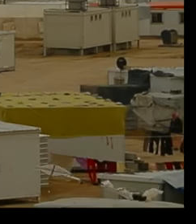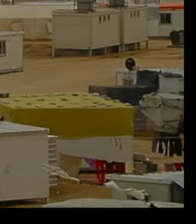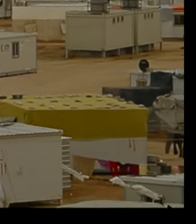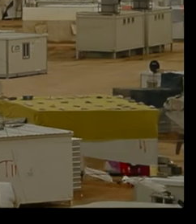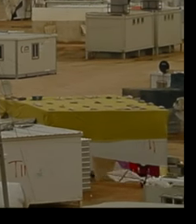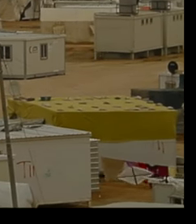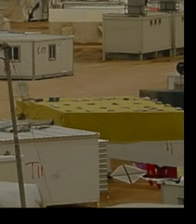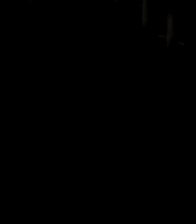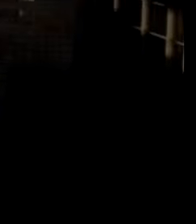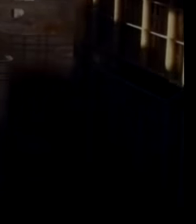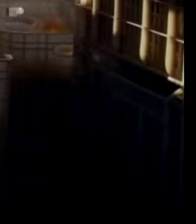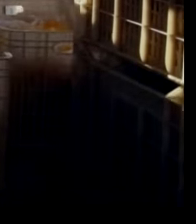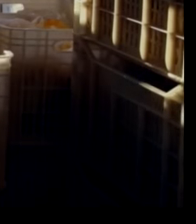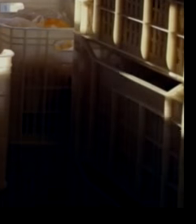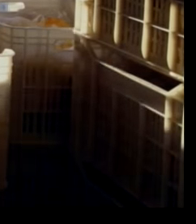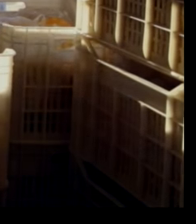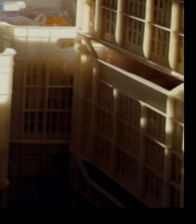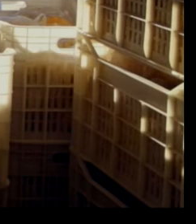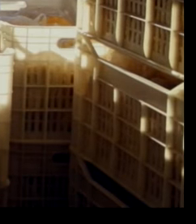بتصبح لهجة